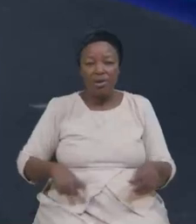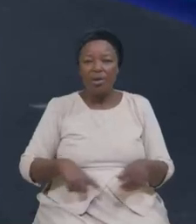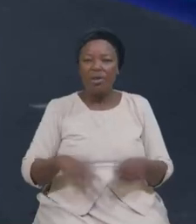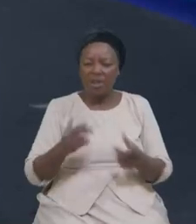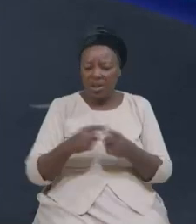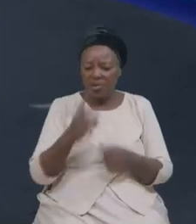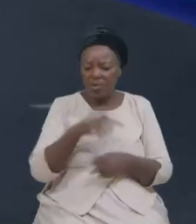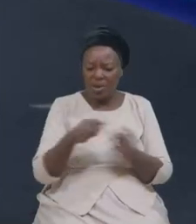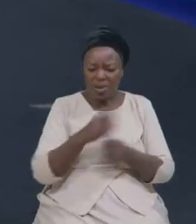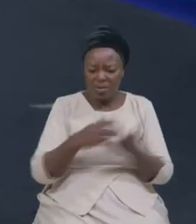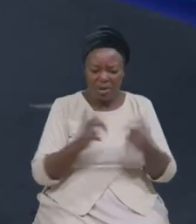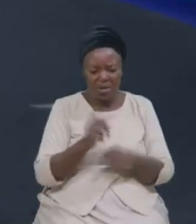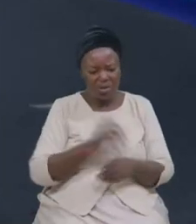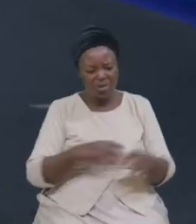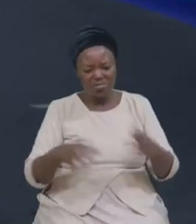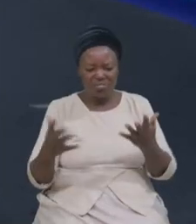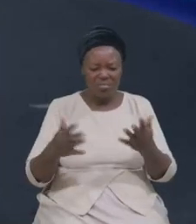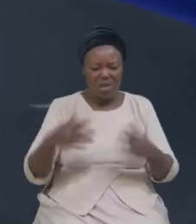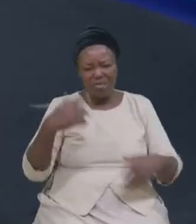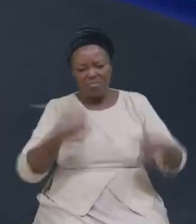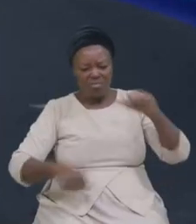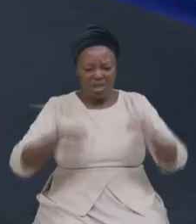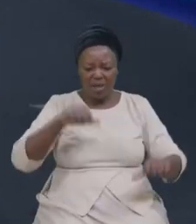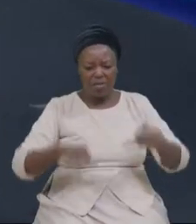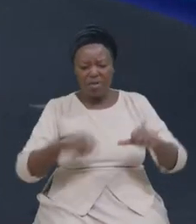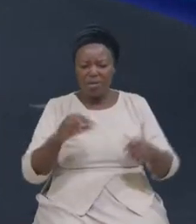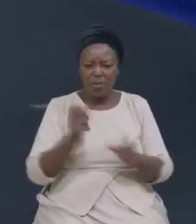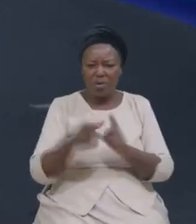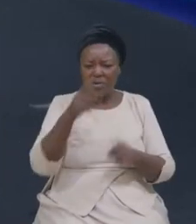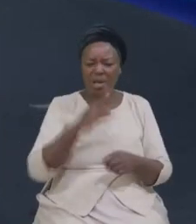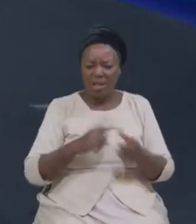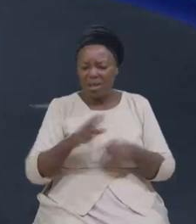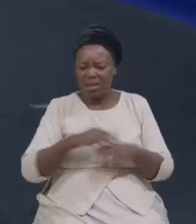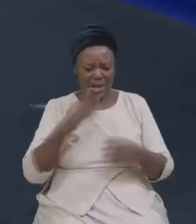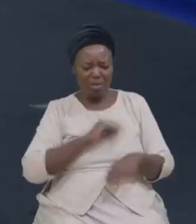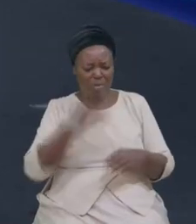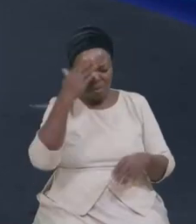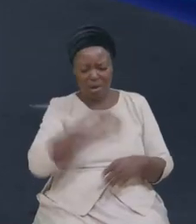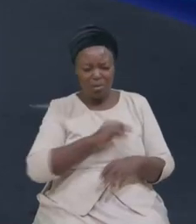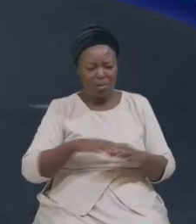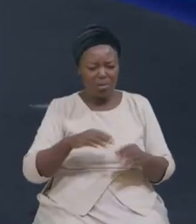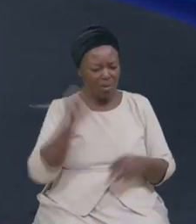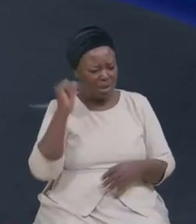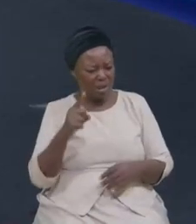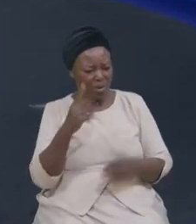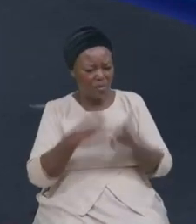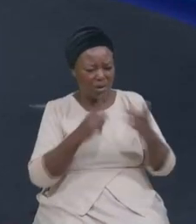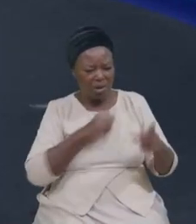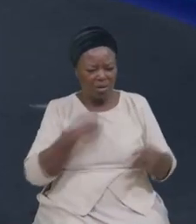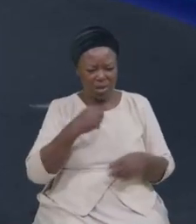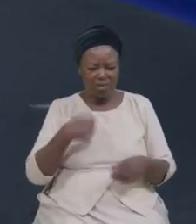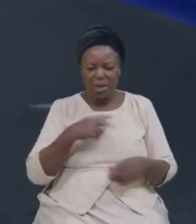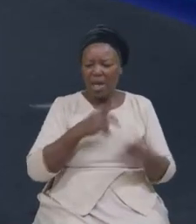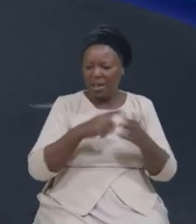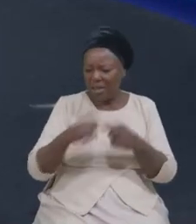sens, il perd son équilibre, il perd tout. Et il est ici là-bas et il ne sait même pas où il tient, ce qu'il fait, quel